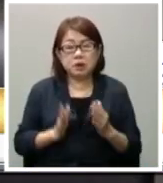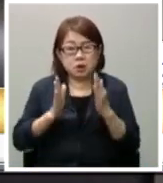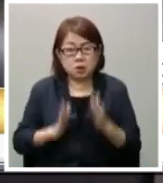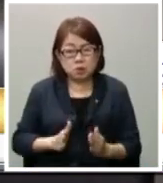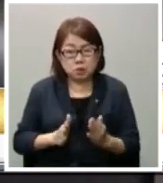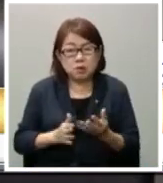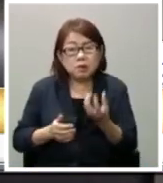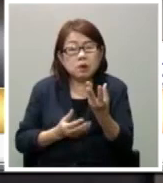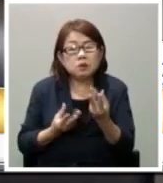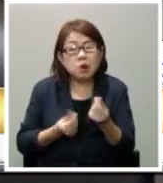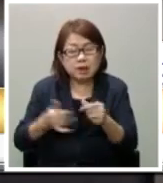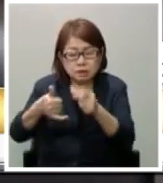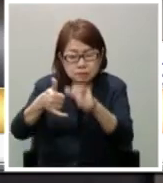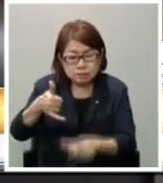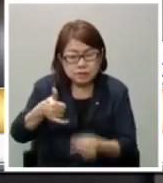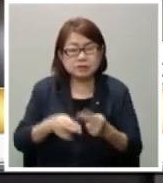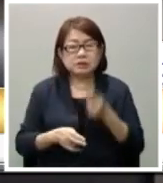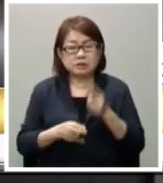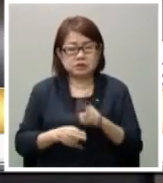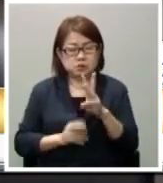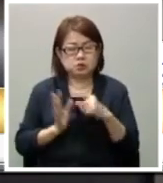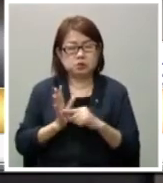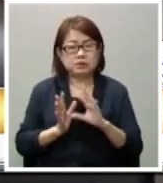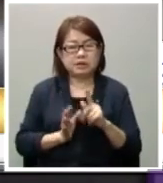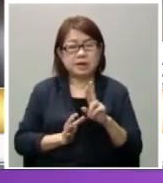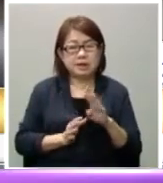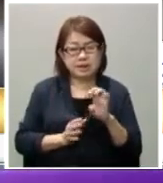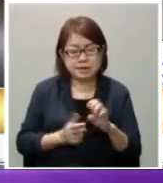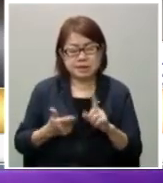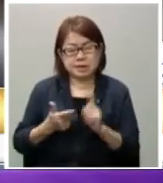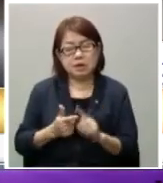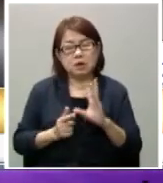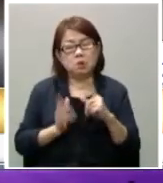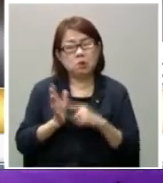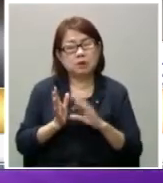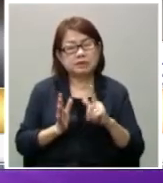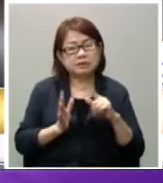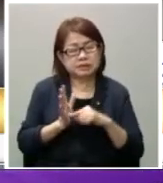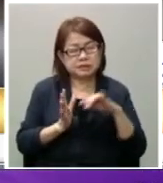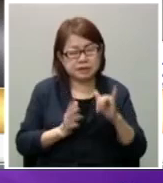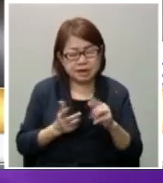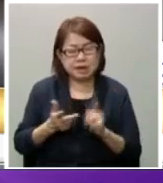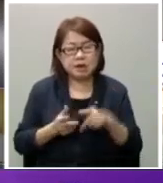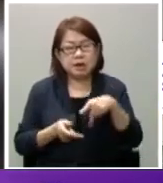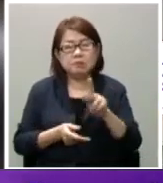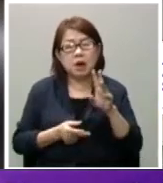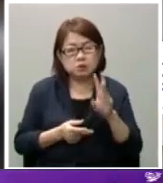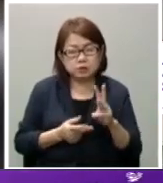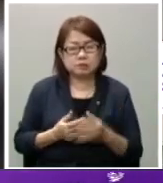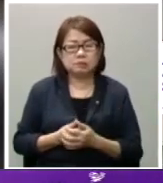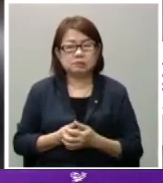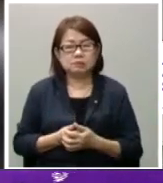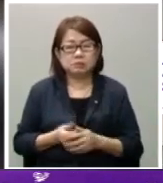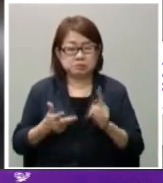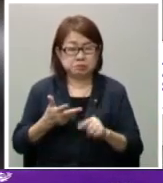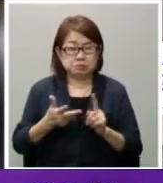นครับวัชรีพันเชษวัดชัยประวุฒิถาวรสิริท่านประวุฒิเนี่ยผมต้องยกย่